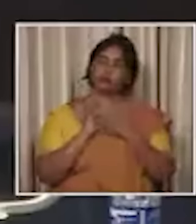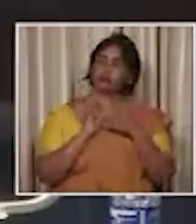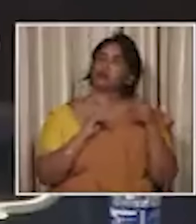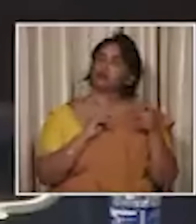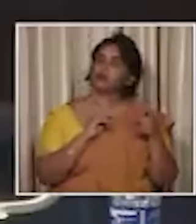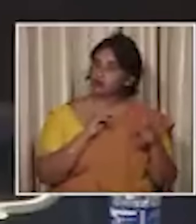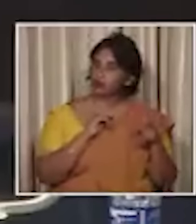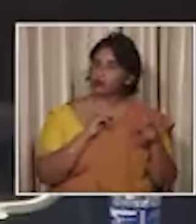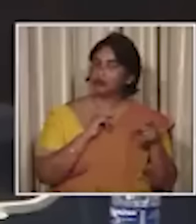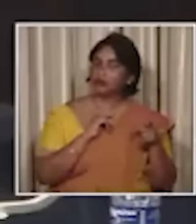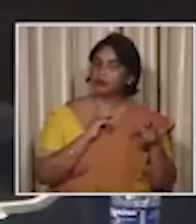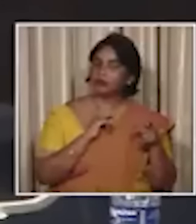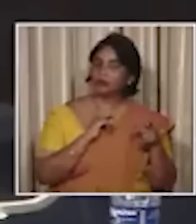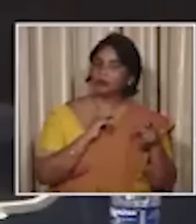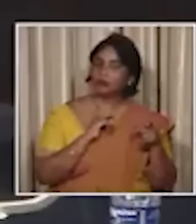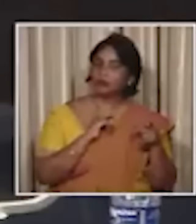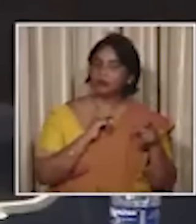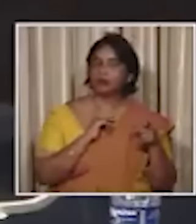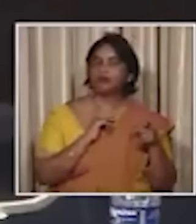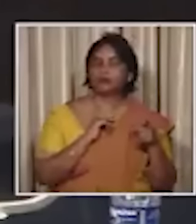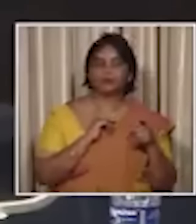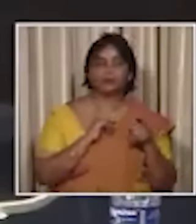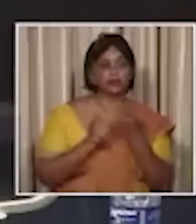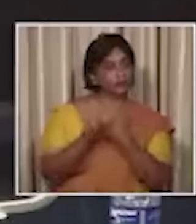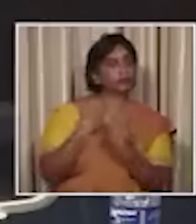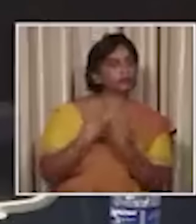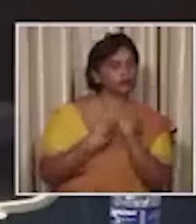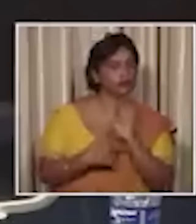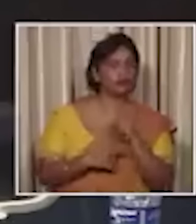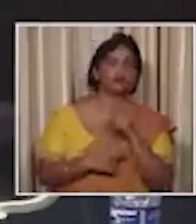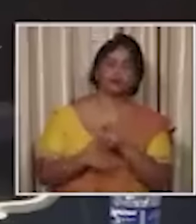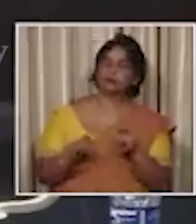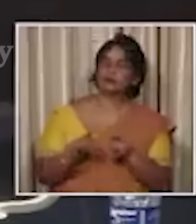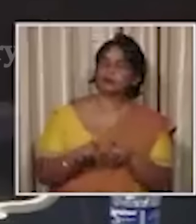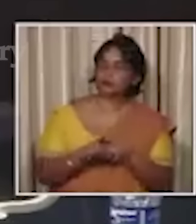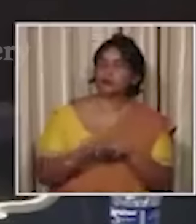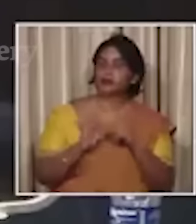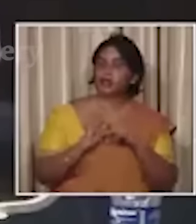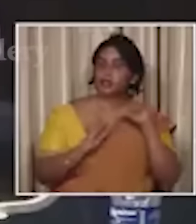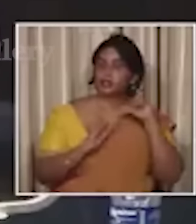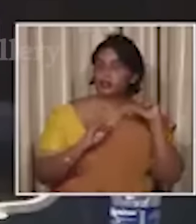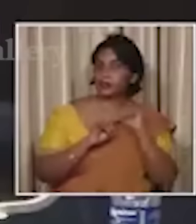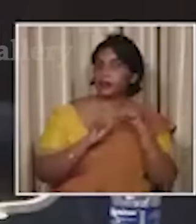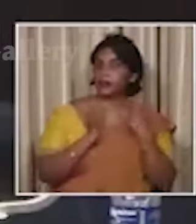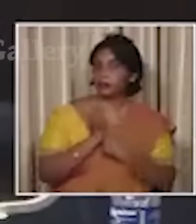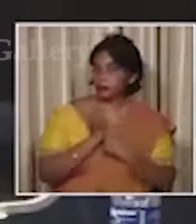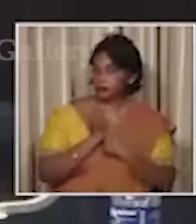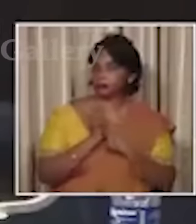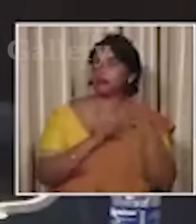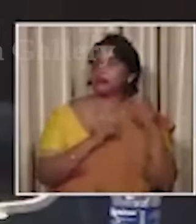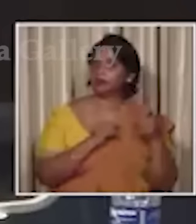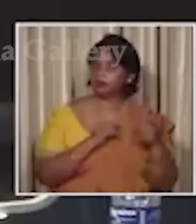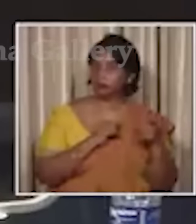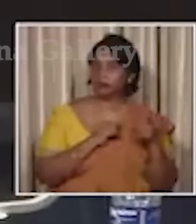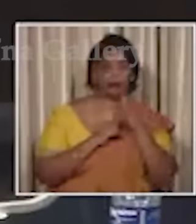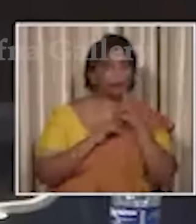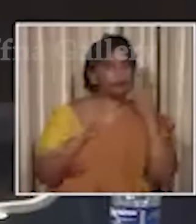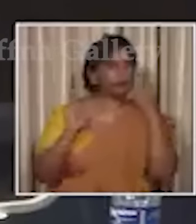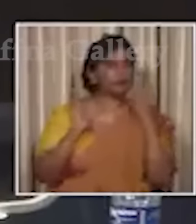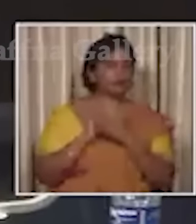தாக்கல் செய்யப்பட்ட நிலைமையிலே நாட்டு மக்களுக்கு பொய் சொன்ன போலீஸ் பேச்சாளரை நீங்கள் கைது, அவருக்கு எதிராக சட்ட நடவடிக்கை எடுக்க முடியுமா?